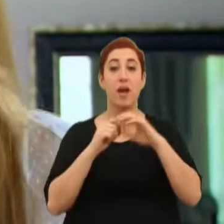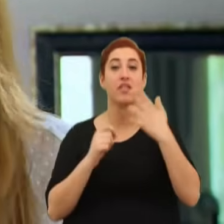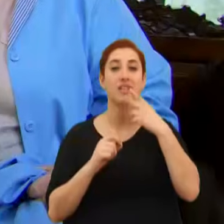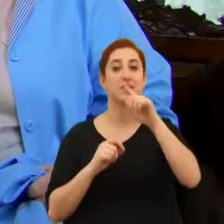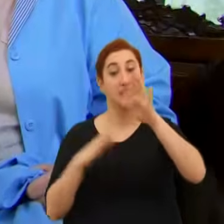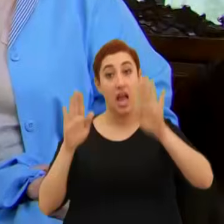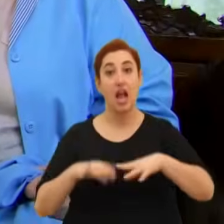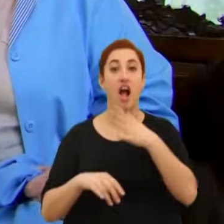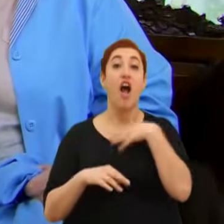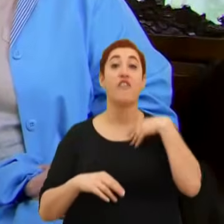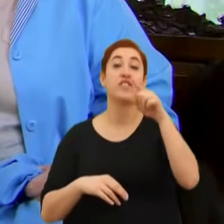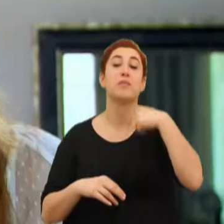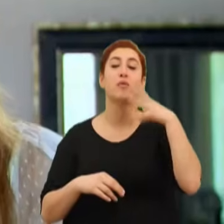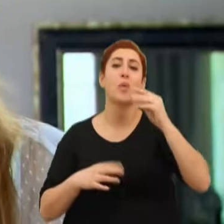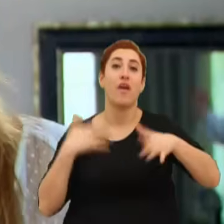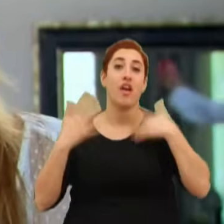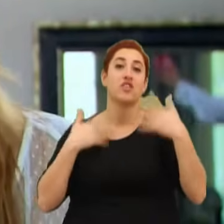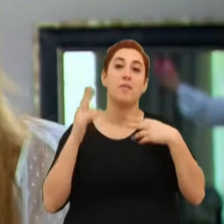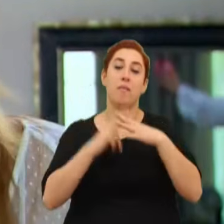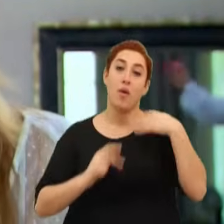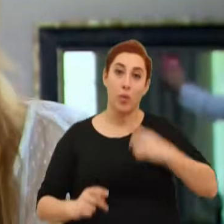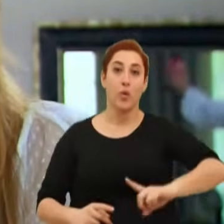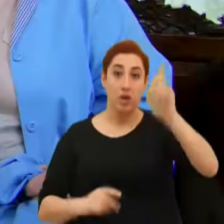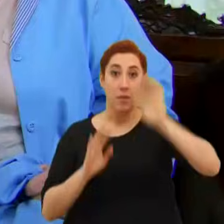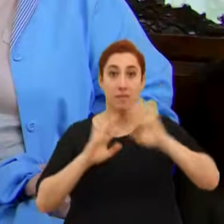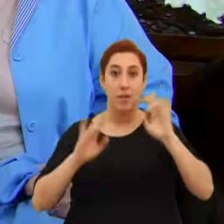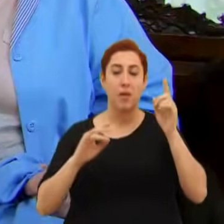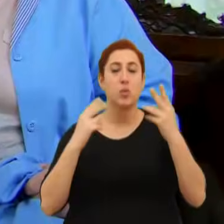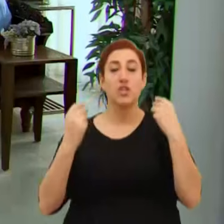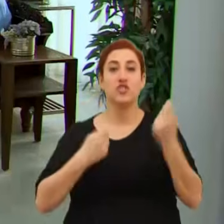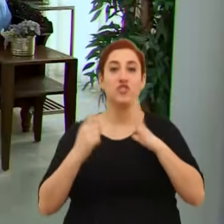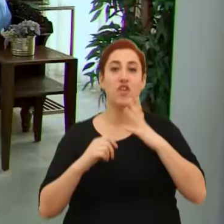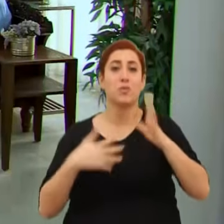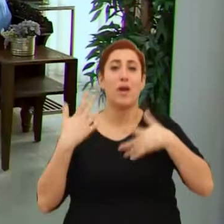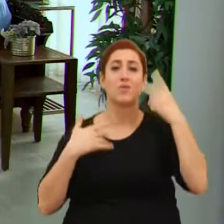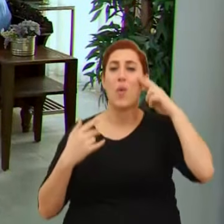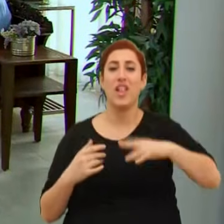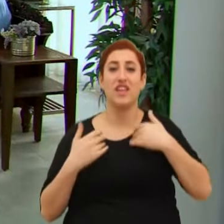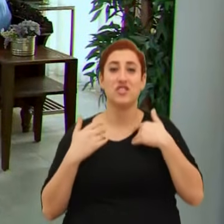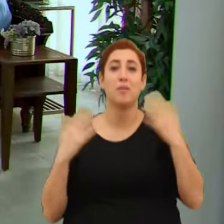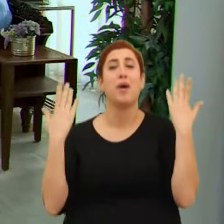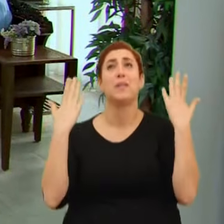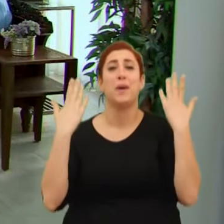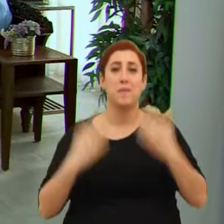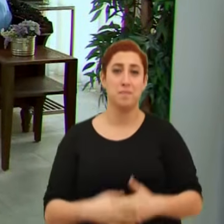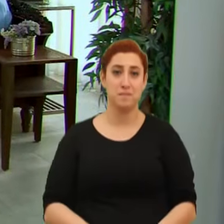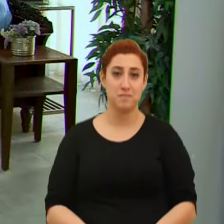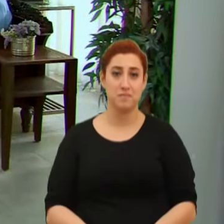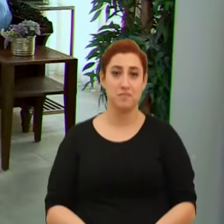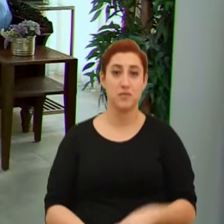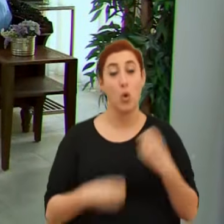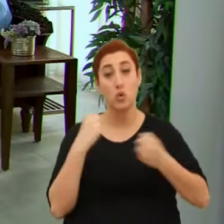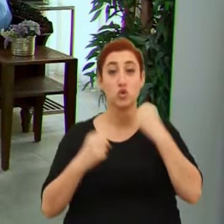Hanım, siz de kalın. Anneş kocuğum, ben çok heyecanlıyım. Hemen yukarı çıkıyorum, tamam mı? Bir dünya işim var zaten, heyecandan öleceğim. Allah'ım.